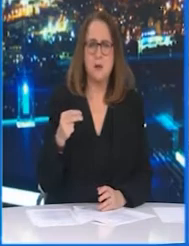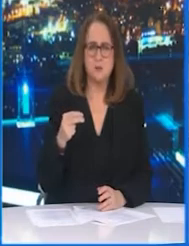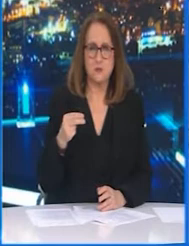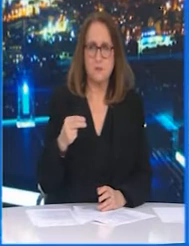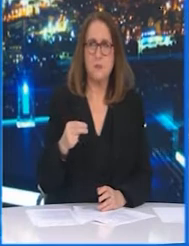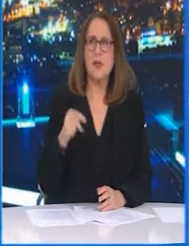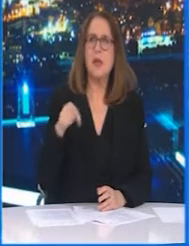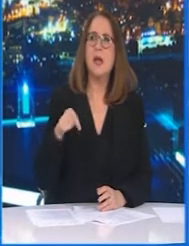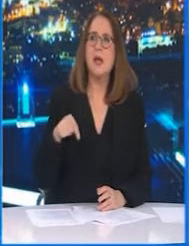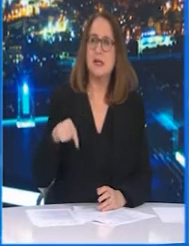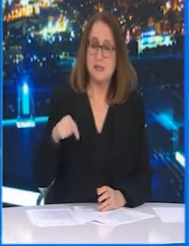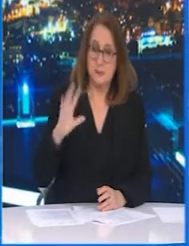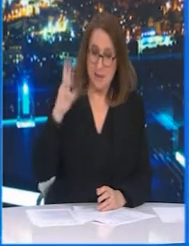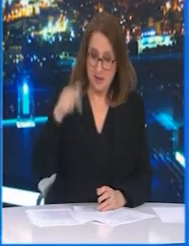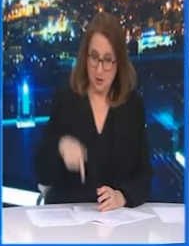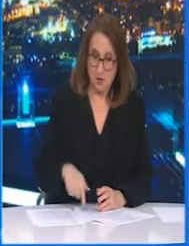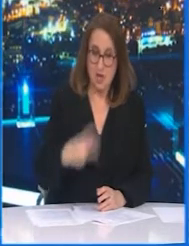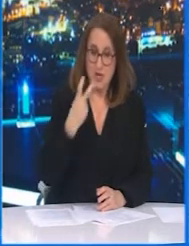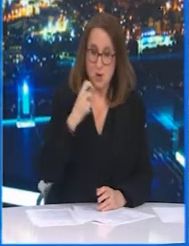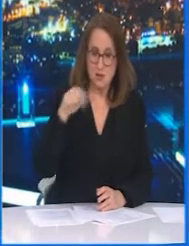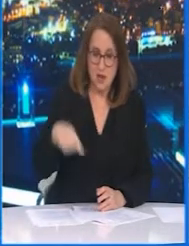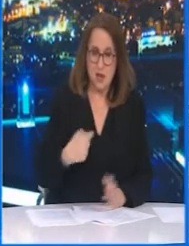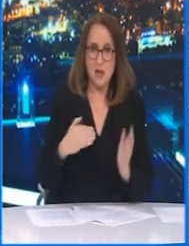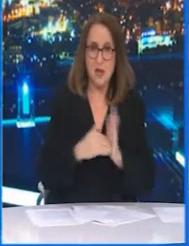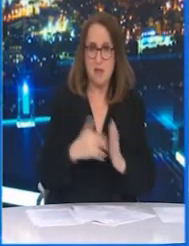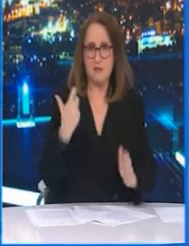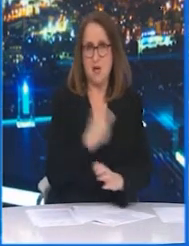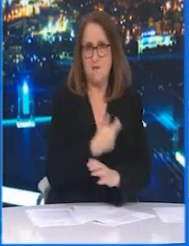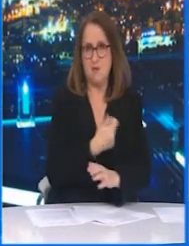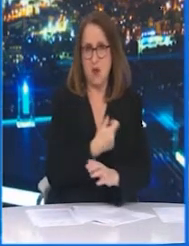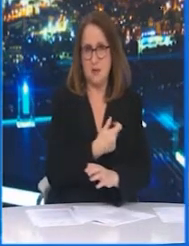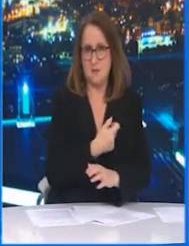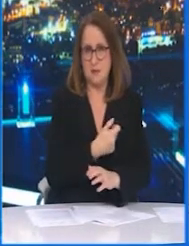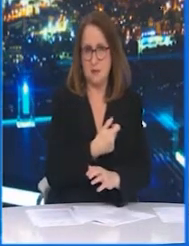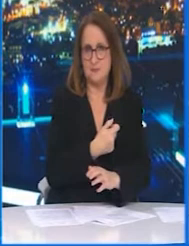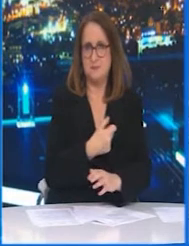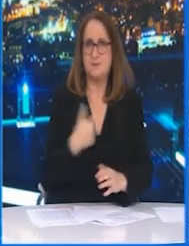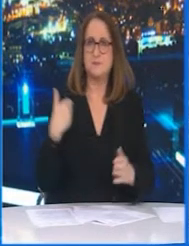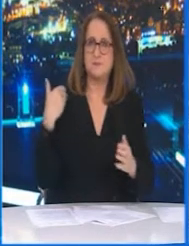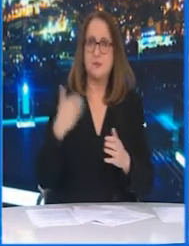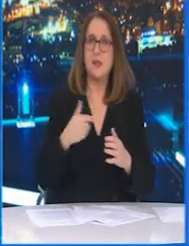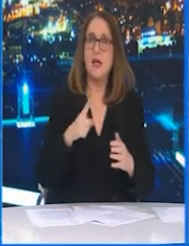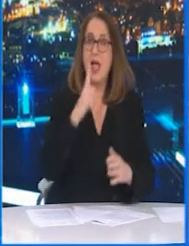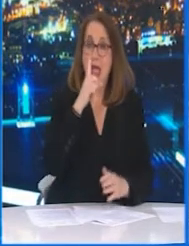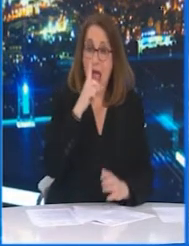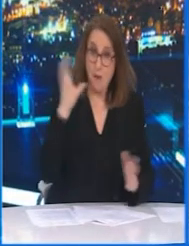μέχρι τώρα 29.000 εμβολιασμοί και έχουμε από την πρώτη μέρα μέχρι σήμερα πραγματοποιηθεί